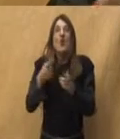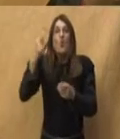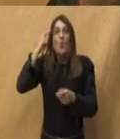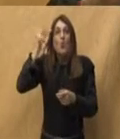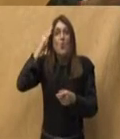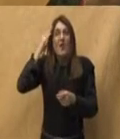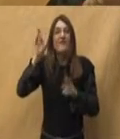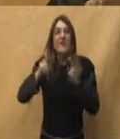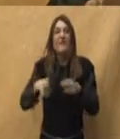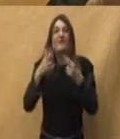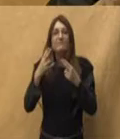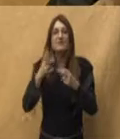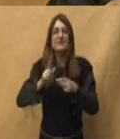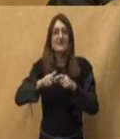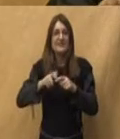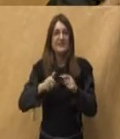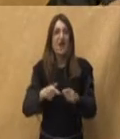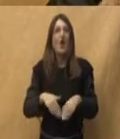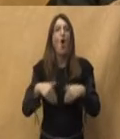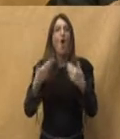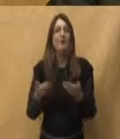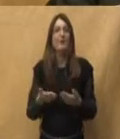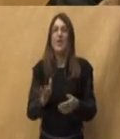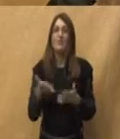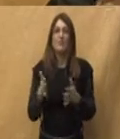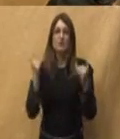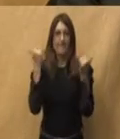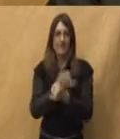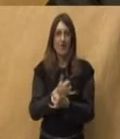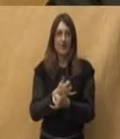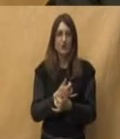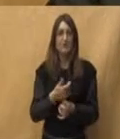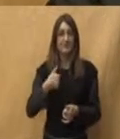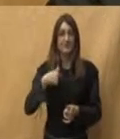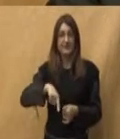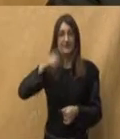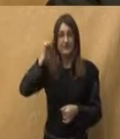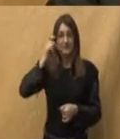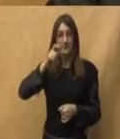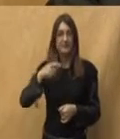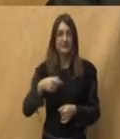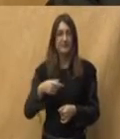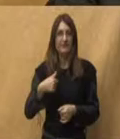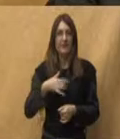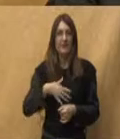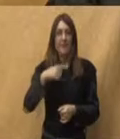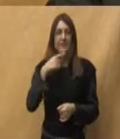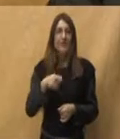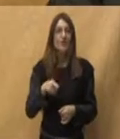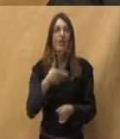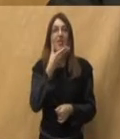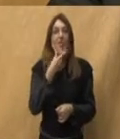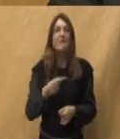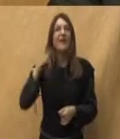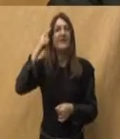glavi neke ključne stvari i onda u pravilu ne može pogriješiti. Ja mislim da je, usudio bi se reći, to je lijepa